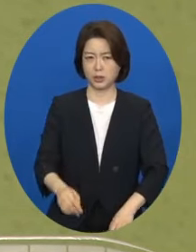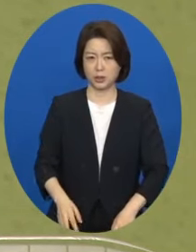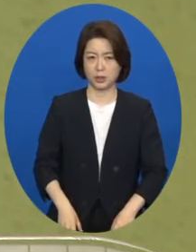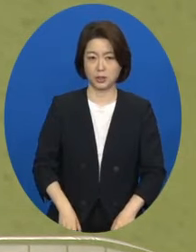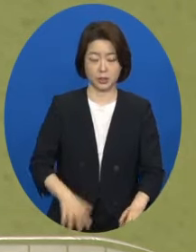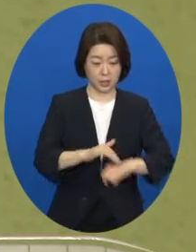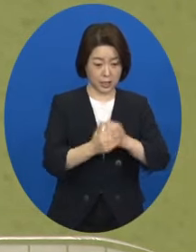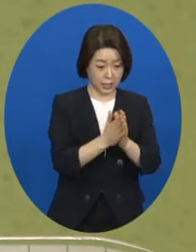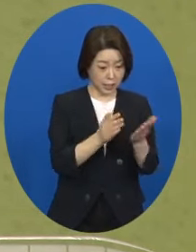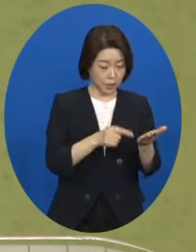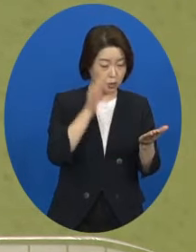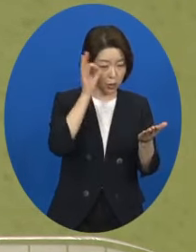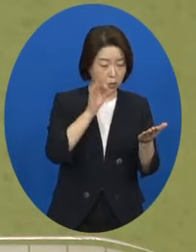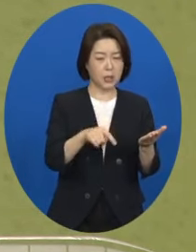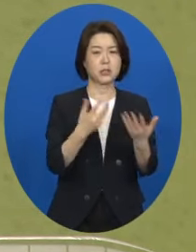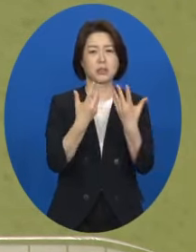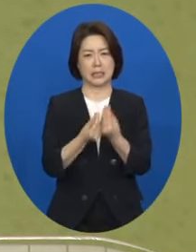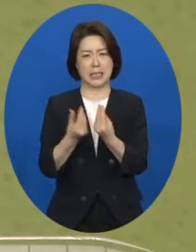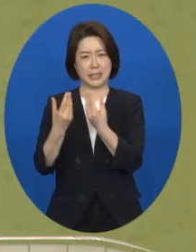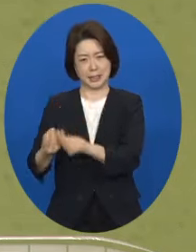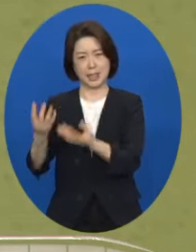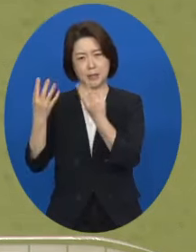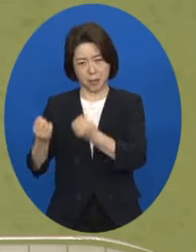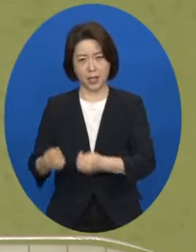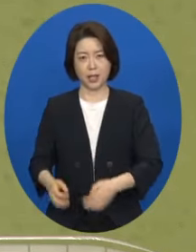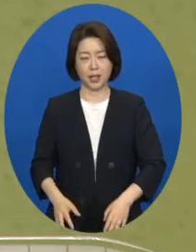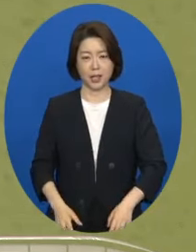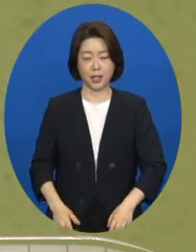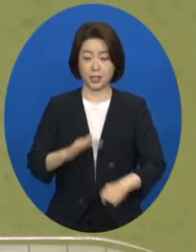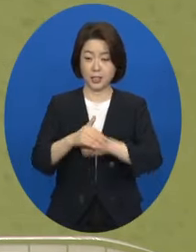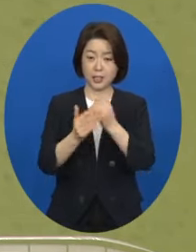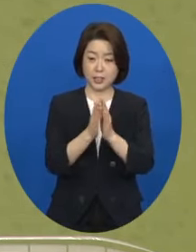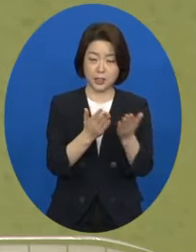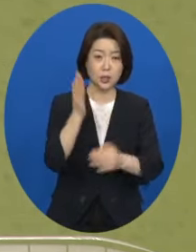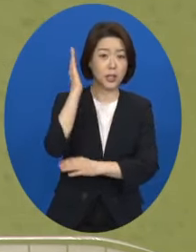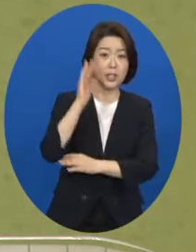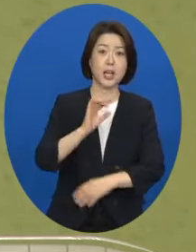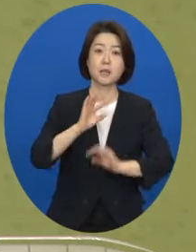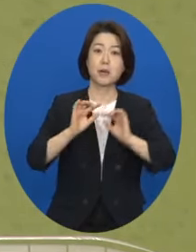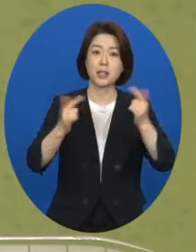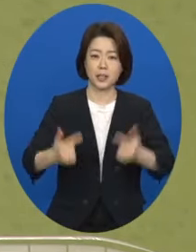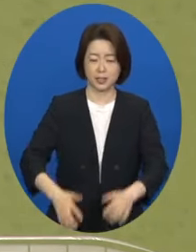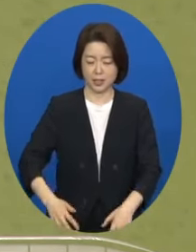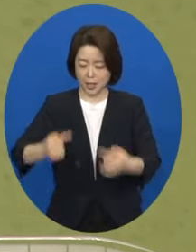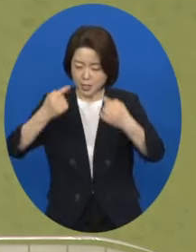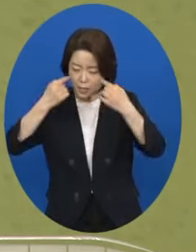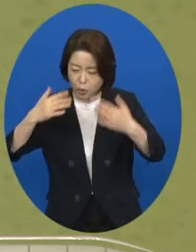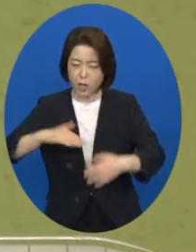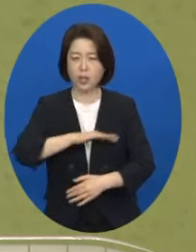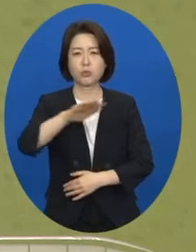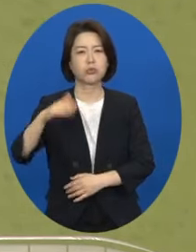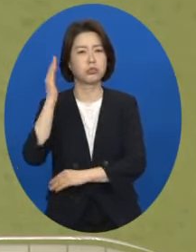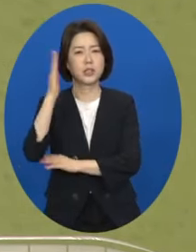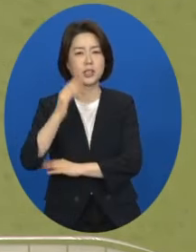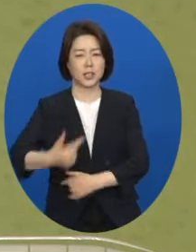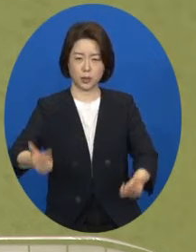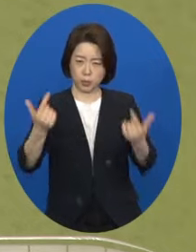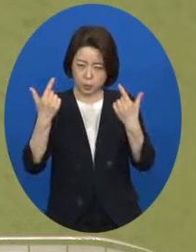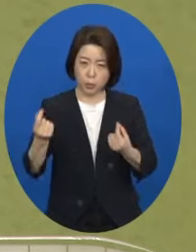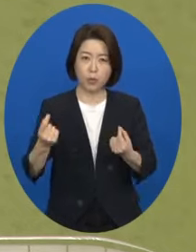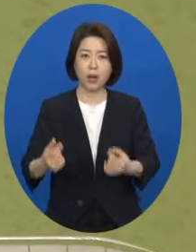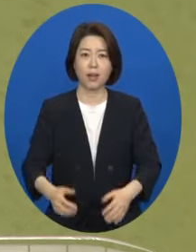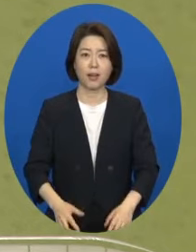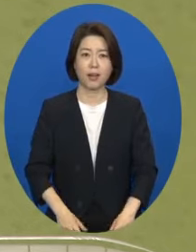이런 예들이 엄청 많고 이게 성경 이야기만이 아니라 정확하게 우리의 이야기라는 걸 아마 아실 겁니다. 하나님의 뜻인 줄